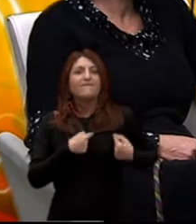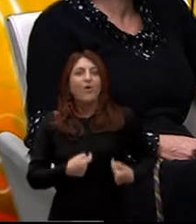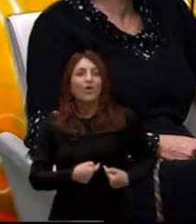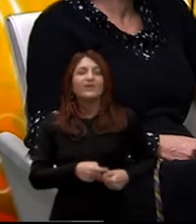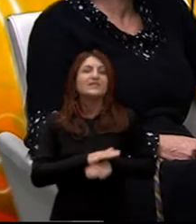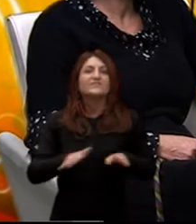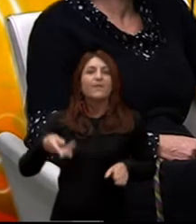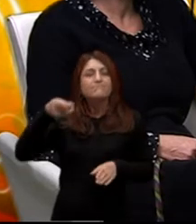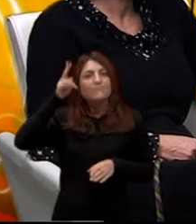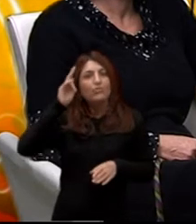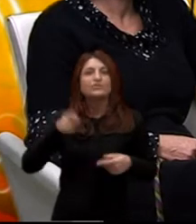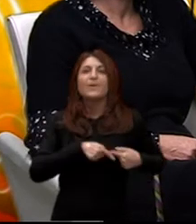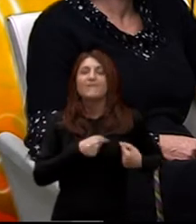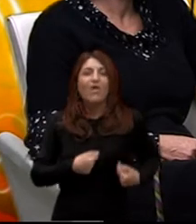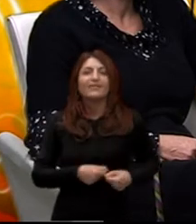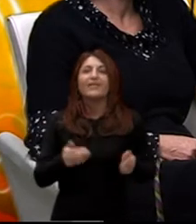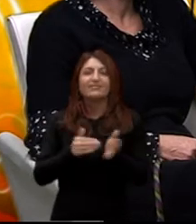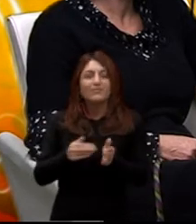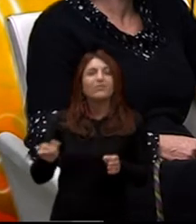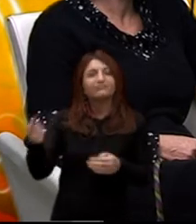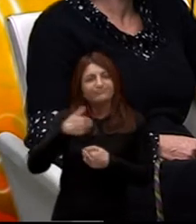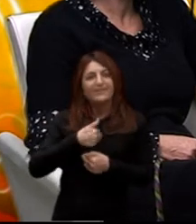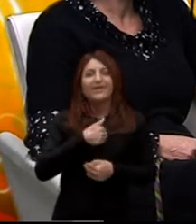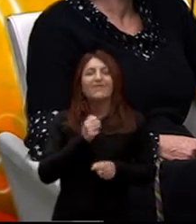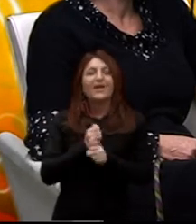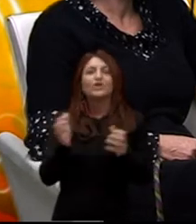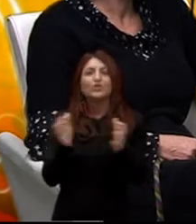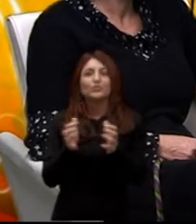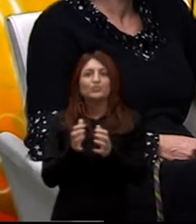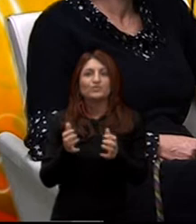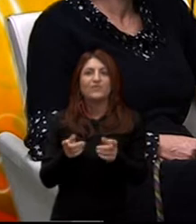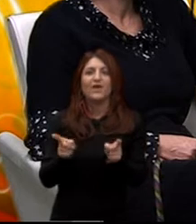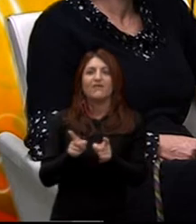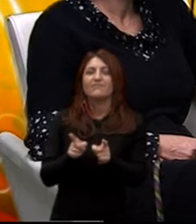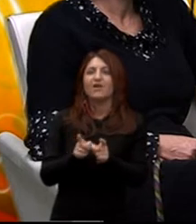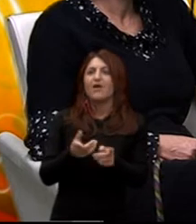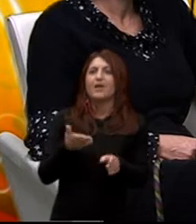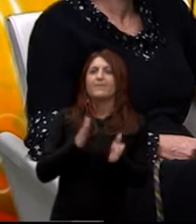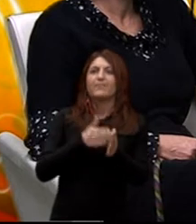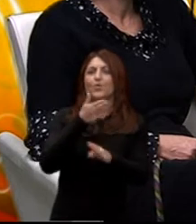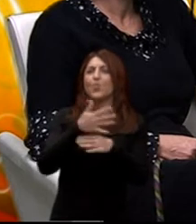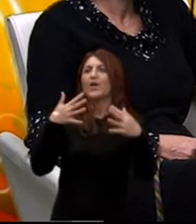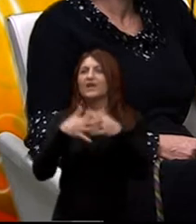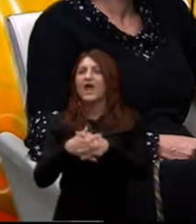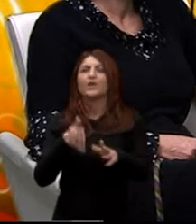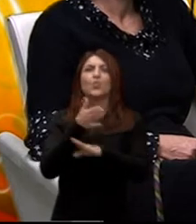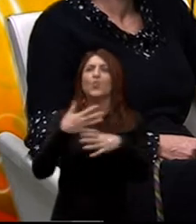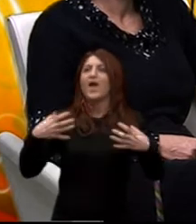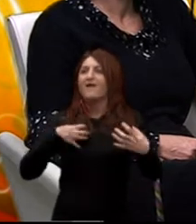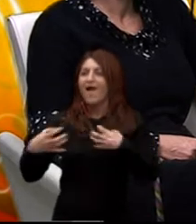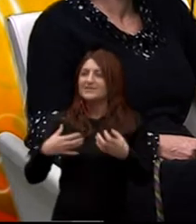svih mogućih profila i oblika, počevši da rade društvo našim korisnicima kad su na obuki, da odu u grad s njima, u kazalište.